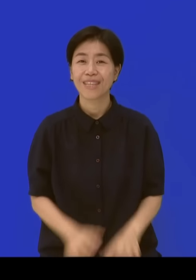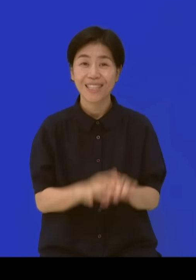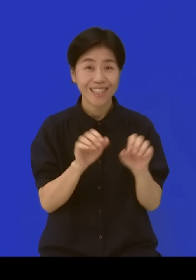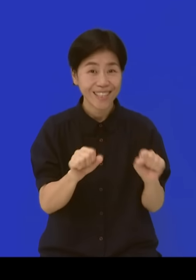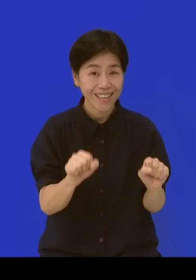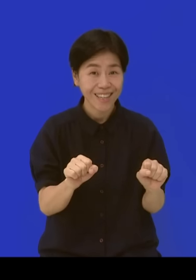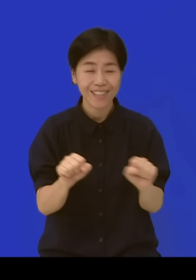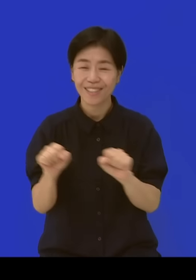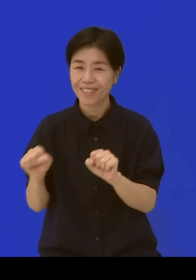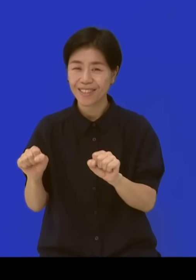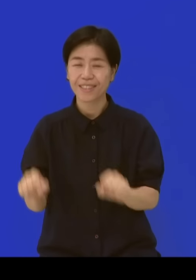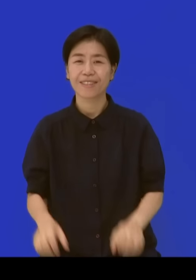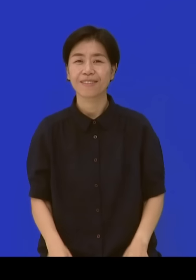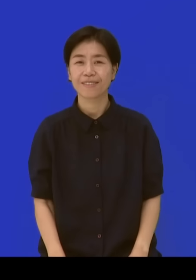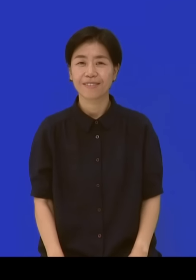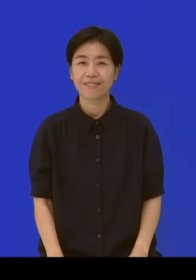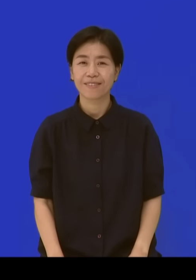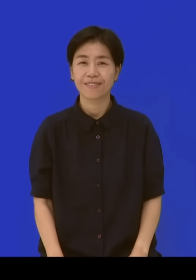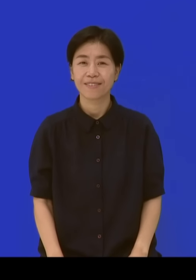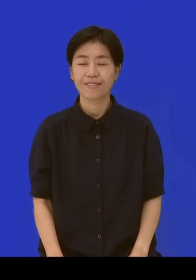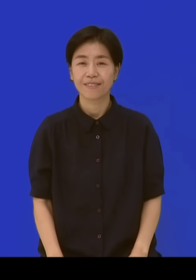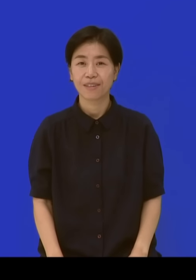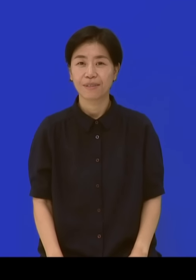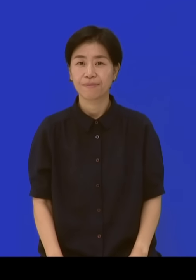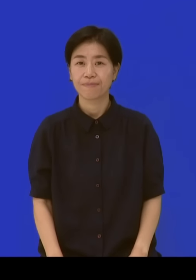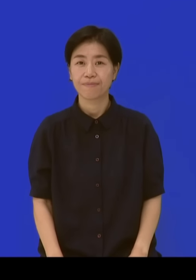안녕하세요. 아이고, 오셨습니다. 네, 반갑습니다.